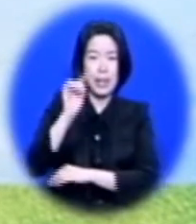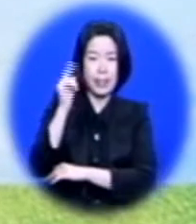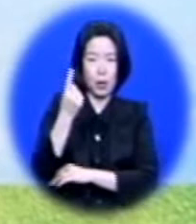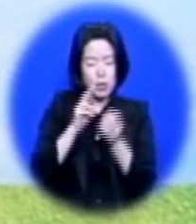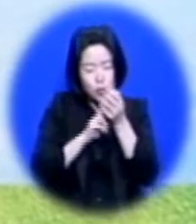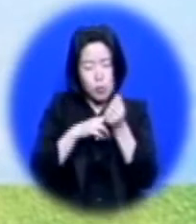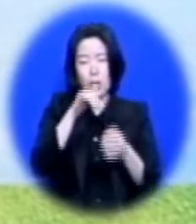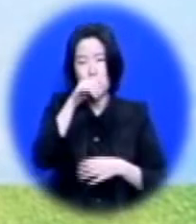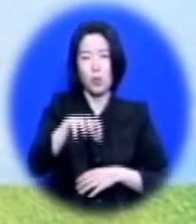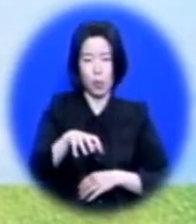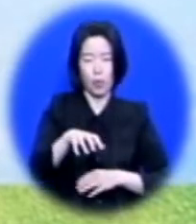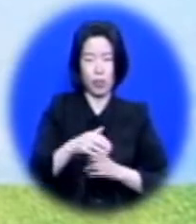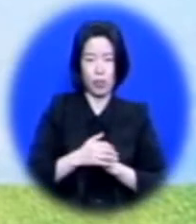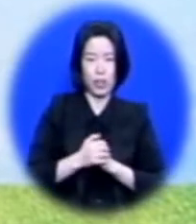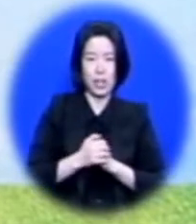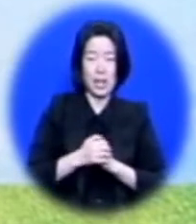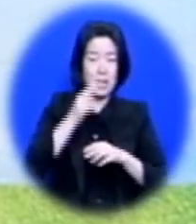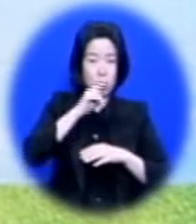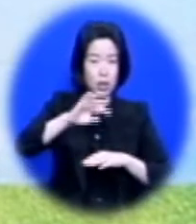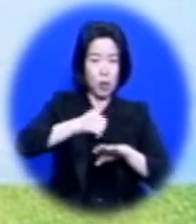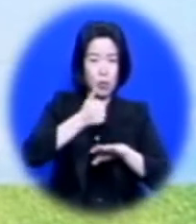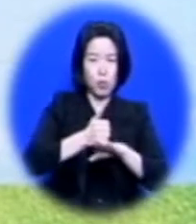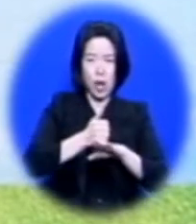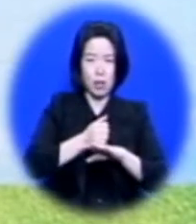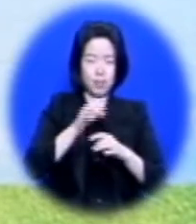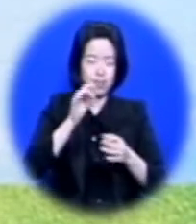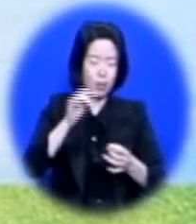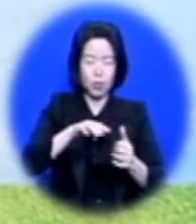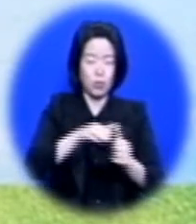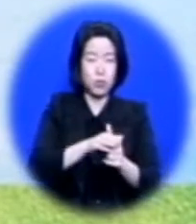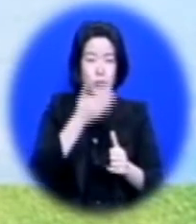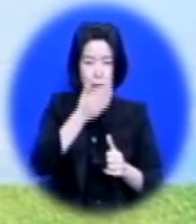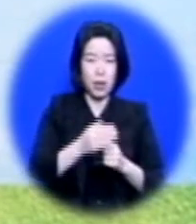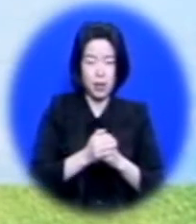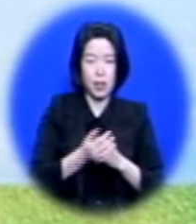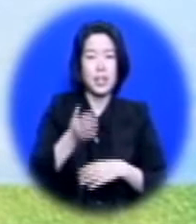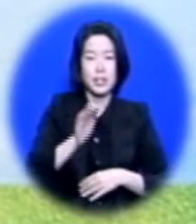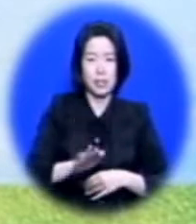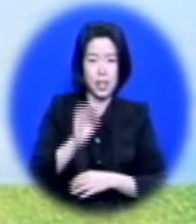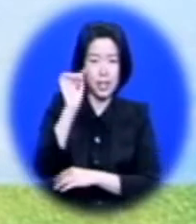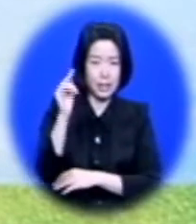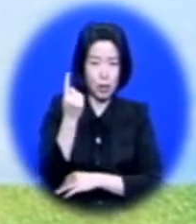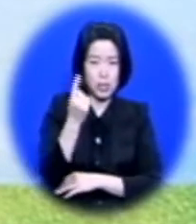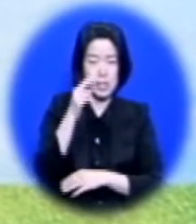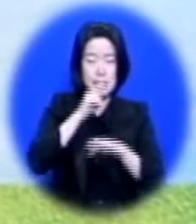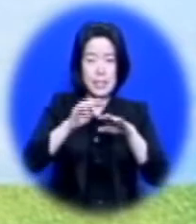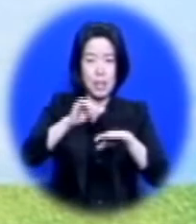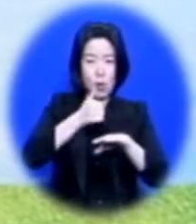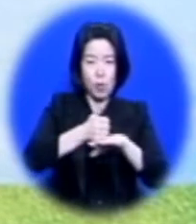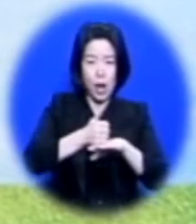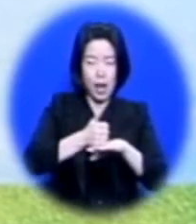있는 구리 였어요 뭐 사오라는 꼼짝없이 죽은 거죠 그러나 다윗의 4호 랑을